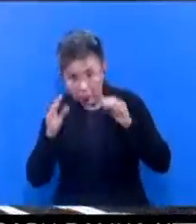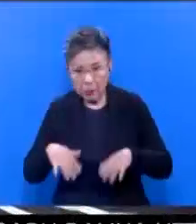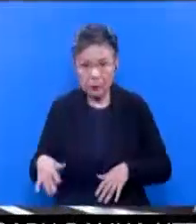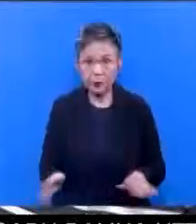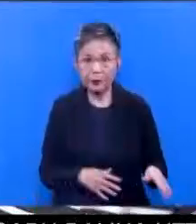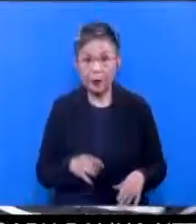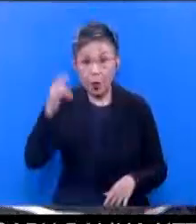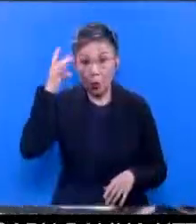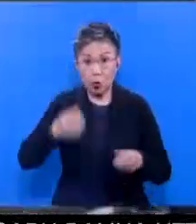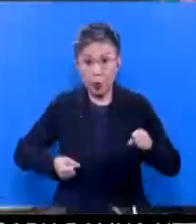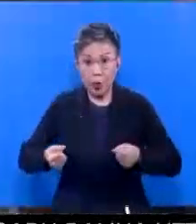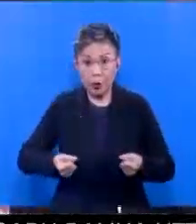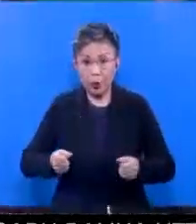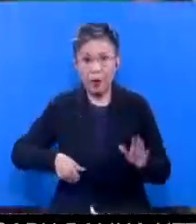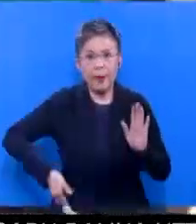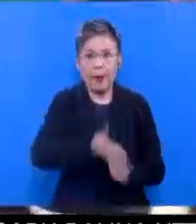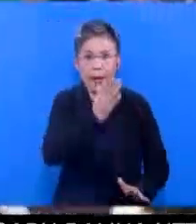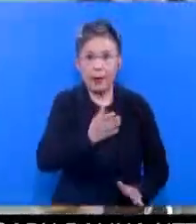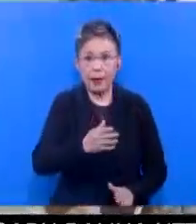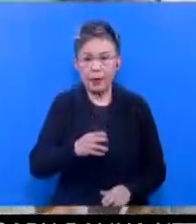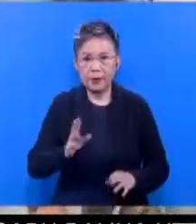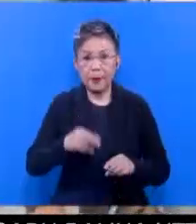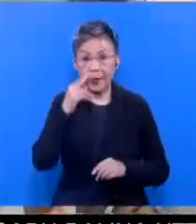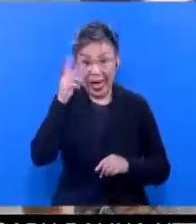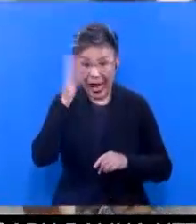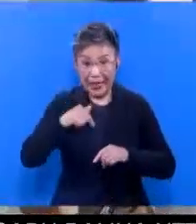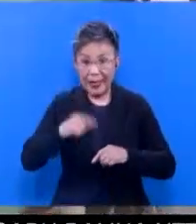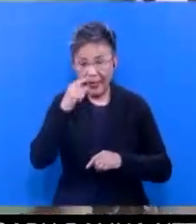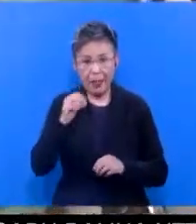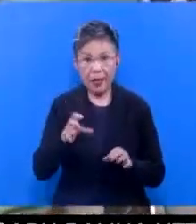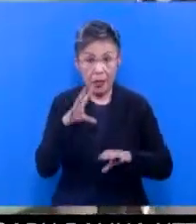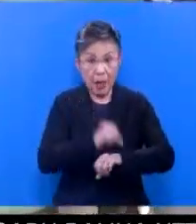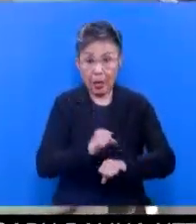Sementara sopir mobil bak terbuka melarikan diri dan hingga Selasa siang belum tertangkap.